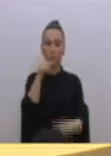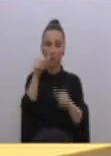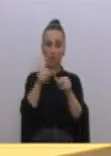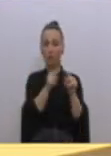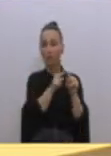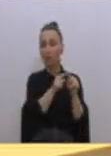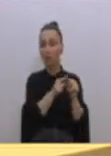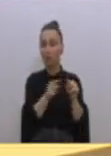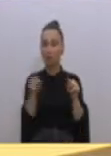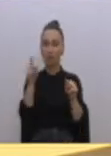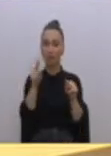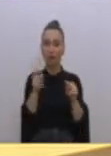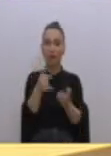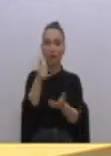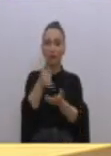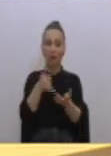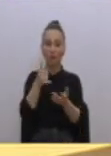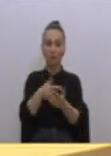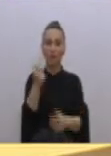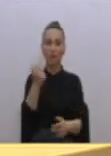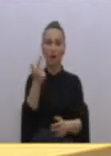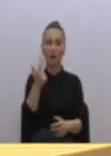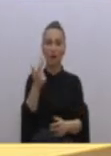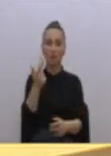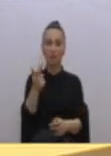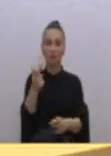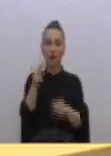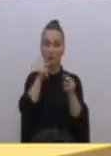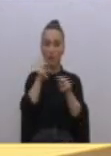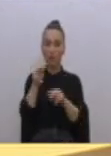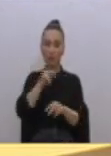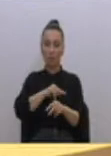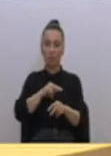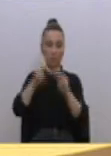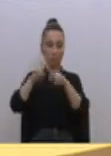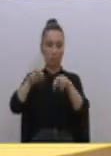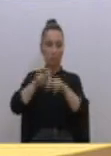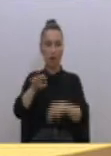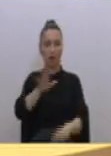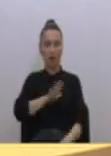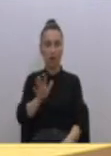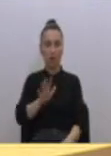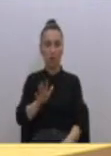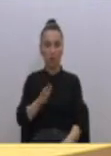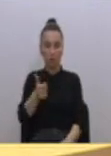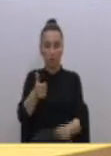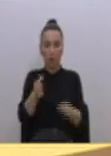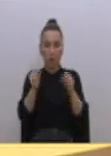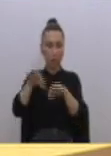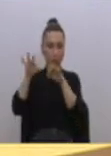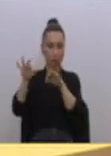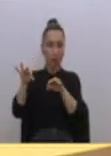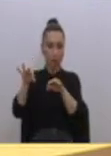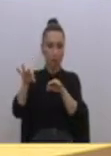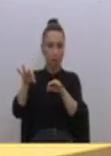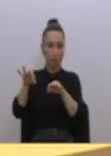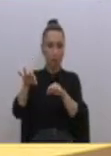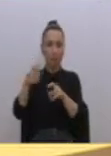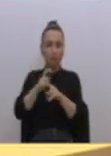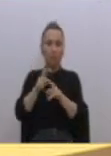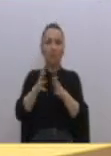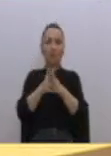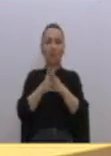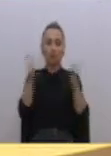წლიდან ნავთობისა და გაზის კორპორაცია აუდიტის სამსახურს არ შეუმოწმებია. როგორ შეიძლება, რომ 10 წელაზე